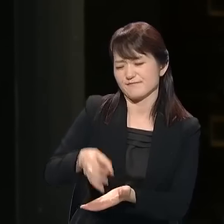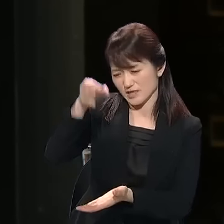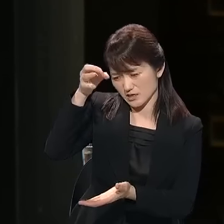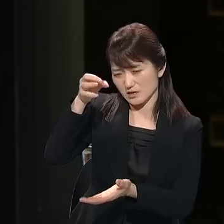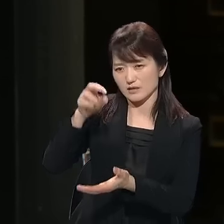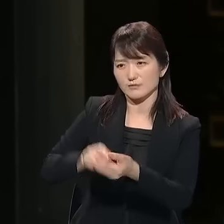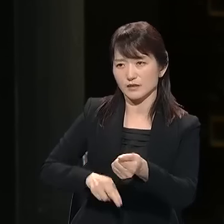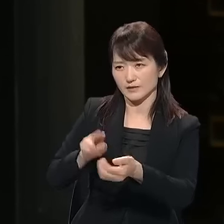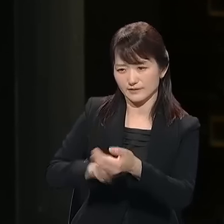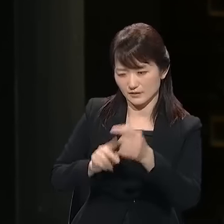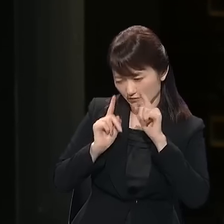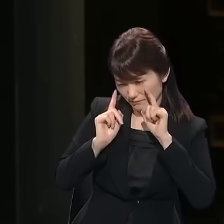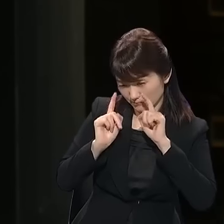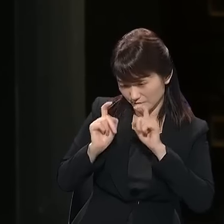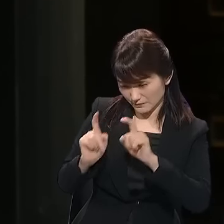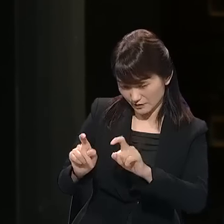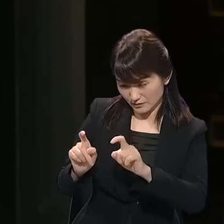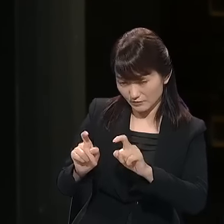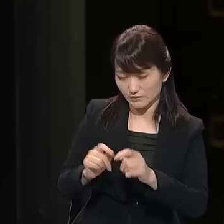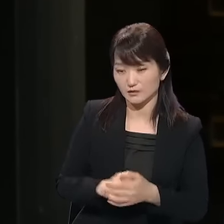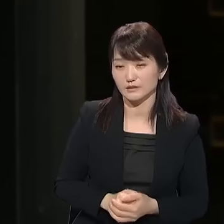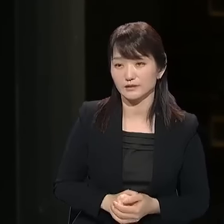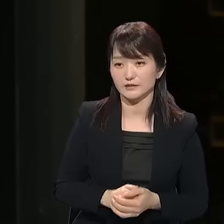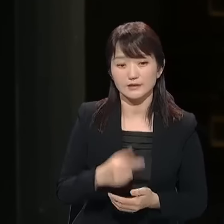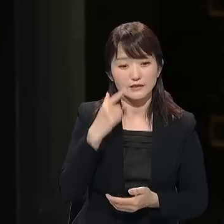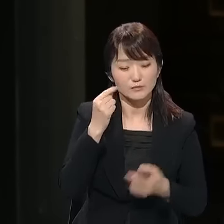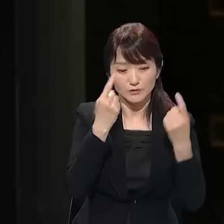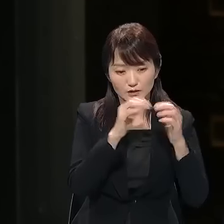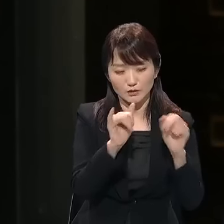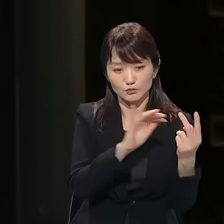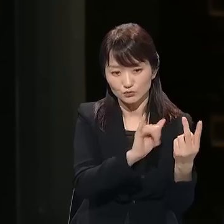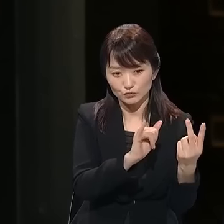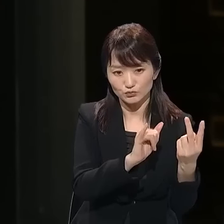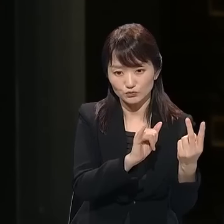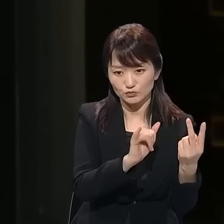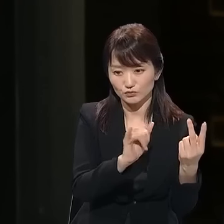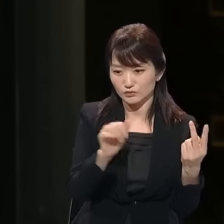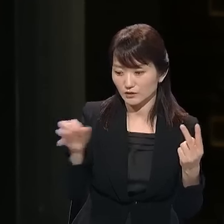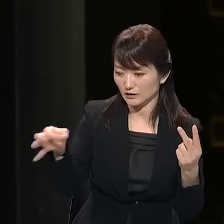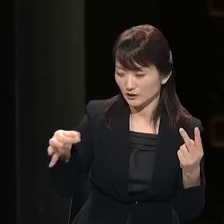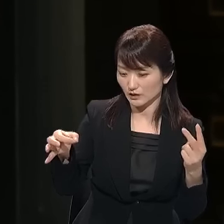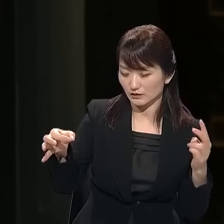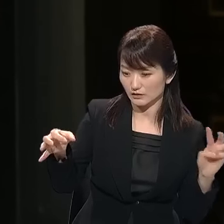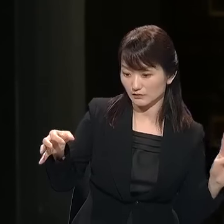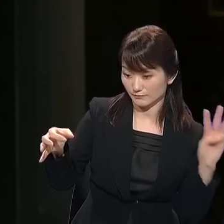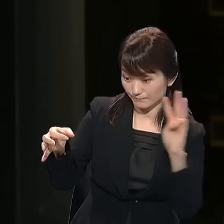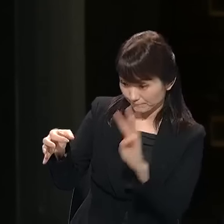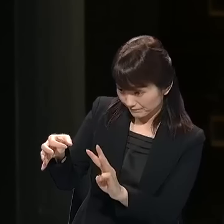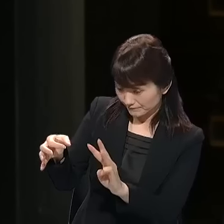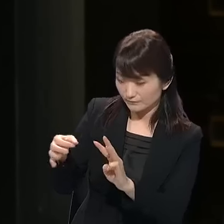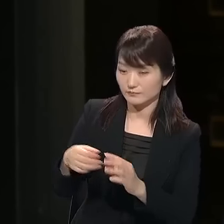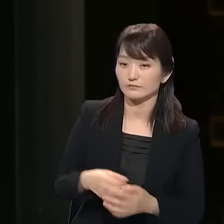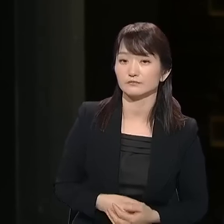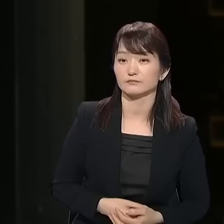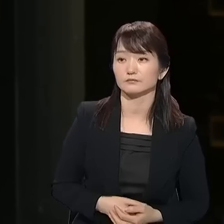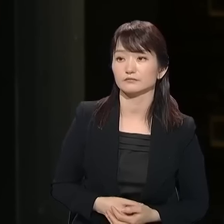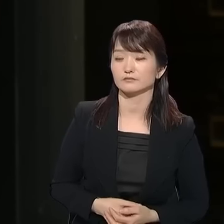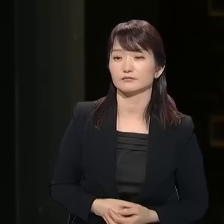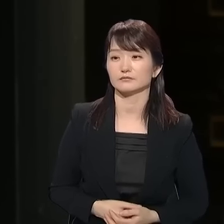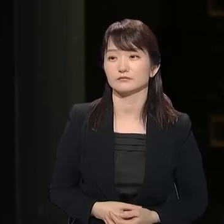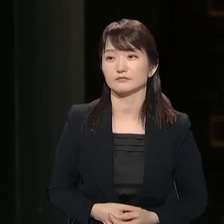바가지 의혹을 받는 일본인 관광객 두 분과 함께 그 해당 가게를 찾아간 거예요. 한국인